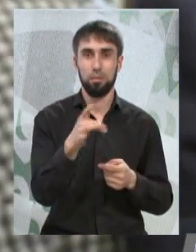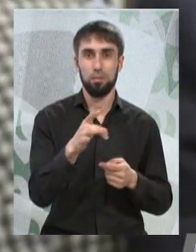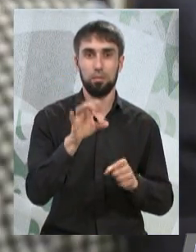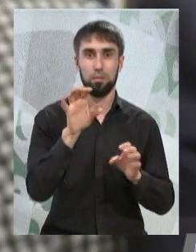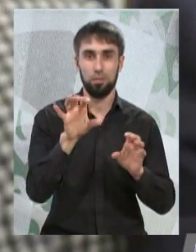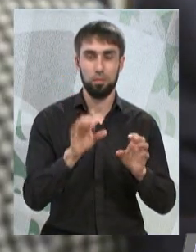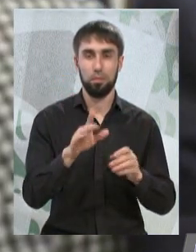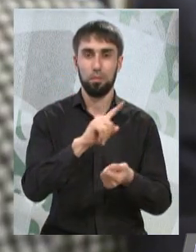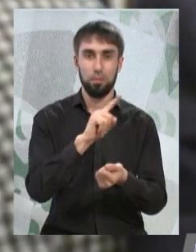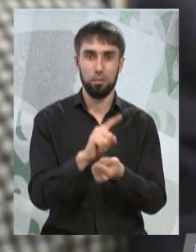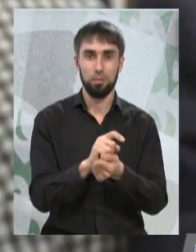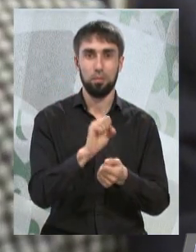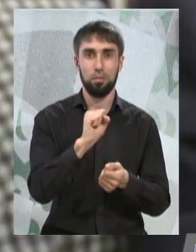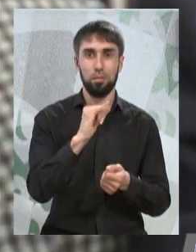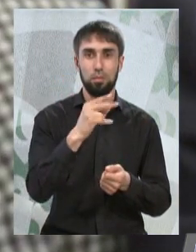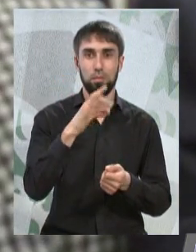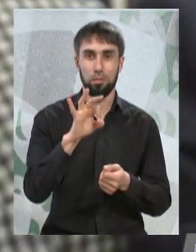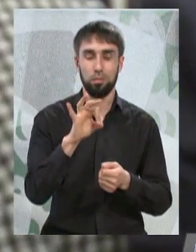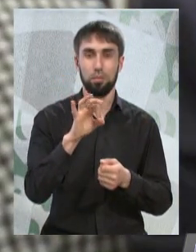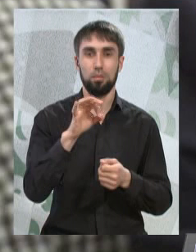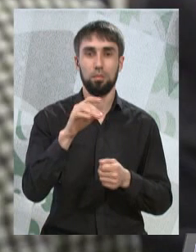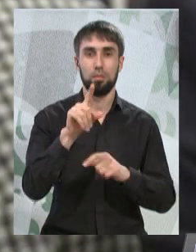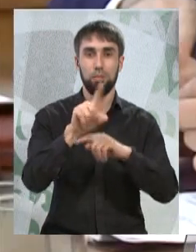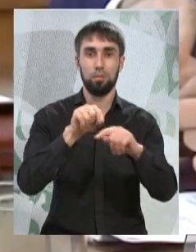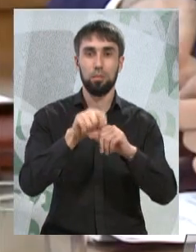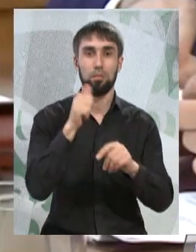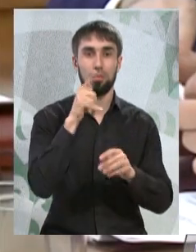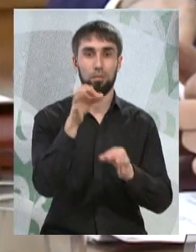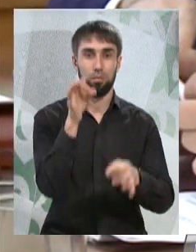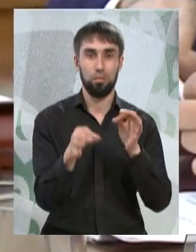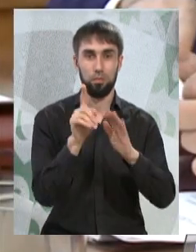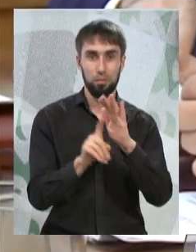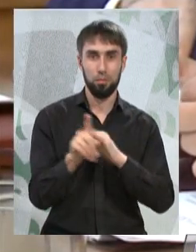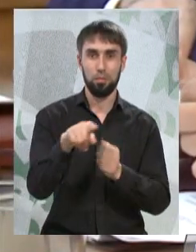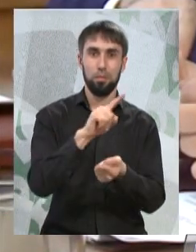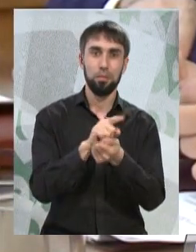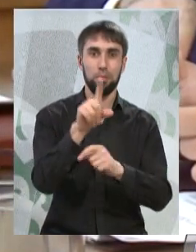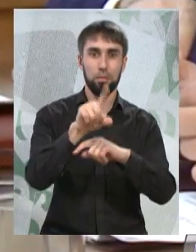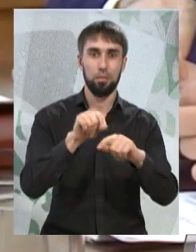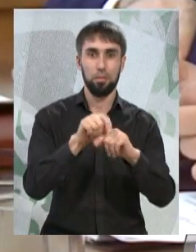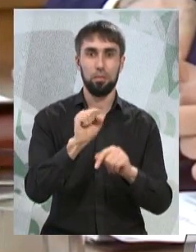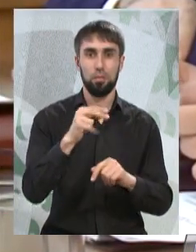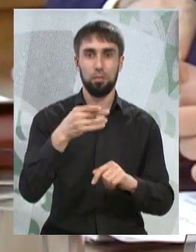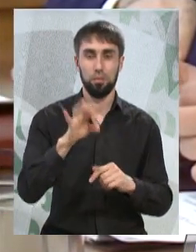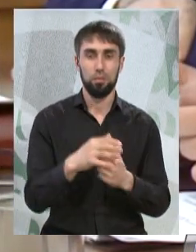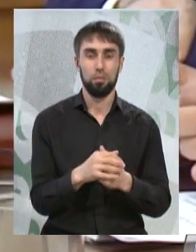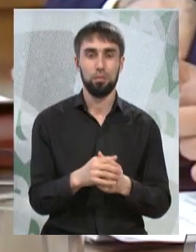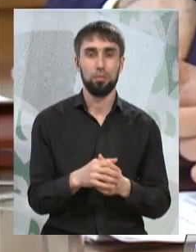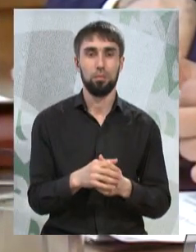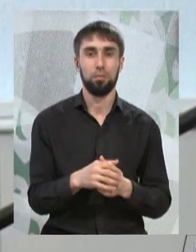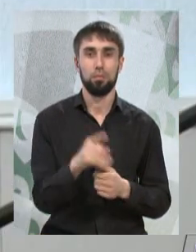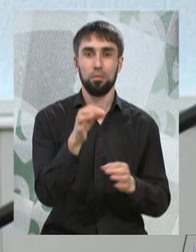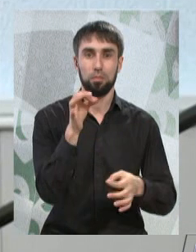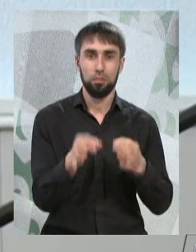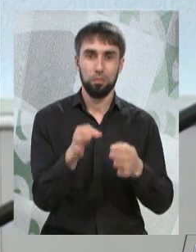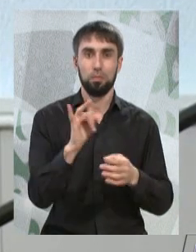силу обязательное аудиопротоколирование судебных процессов, использование автоматизированной системы распределения дел между судами с